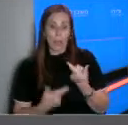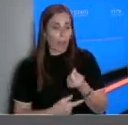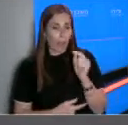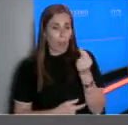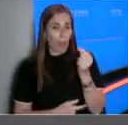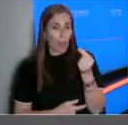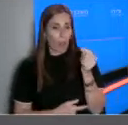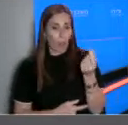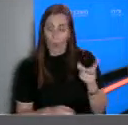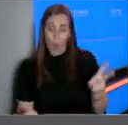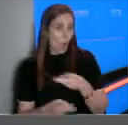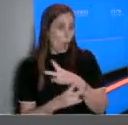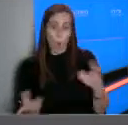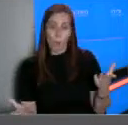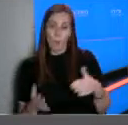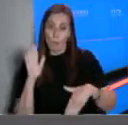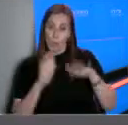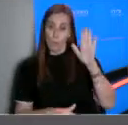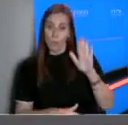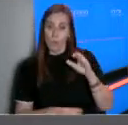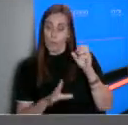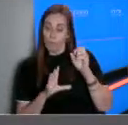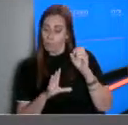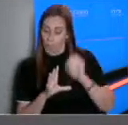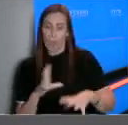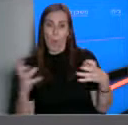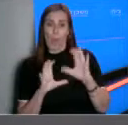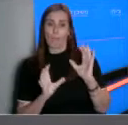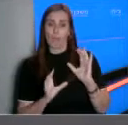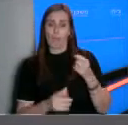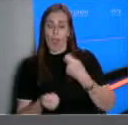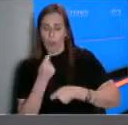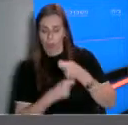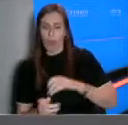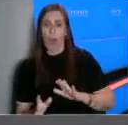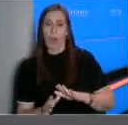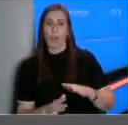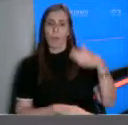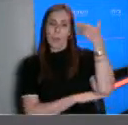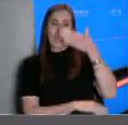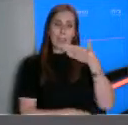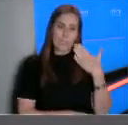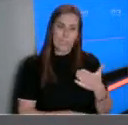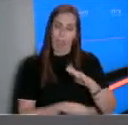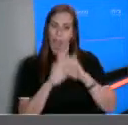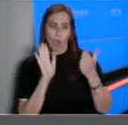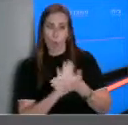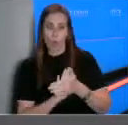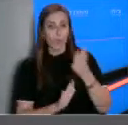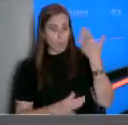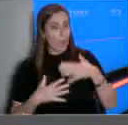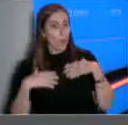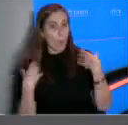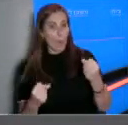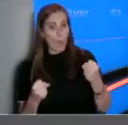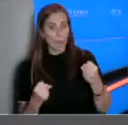הזה שהמדינה מקציבה להם. ורובם דווקא תרמו יופי לחברה, כלכלה, מדינת ישראל, הכל, כשהם היו